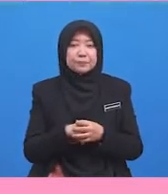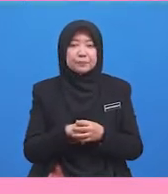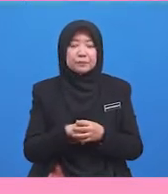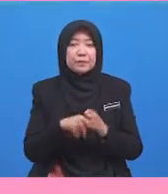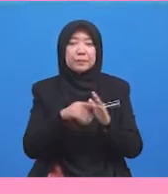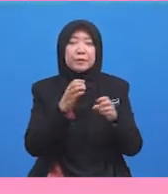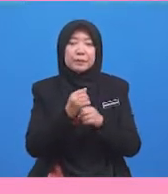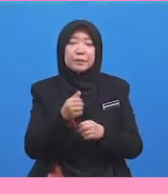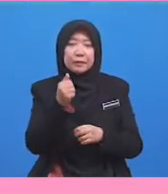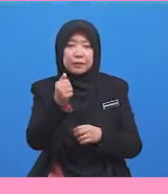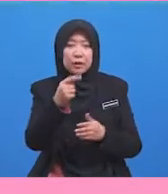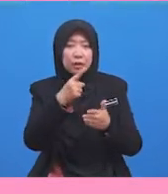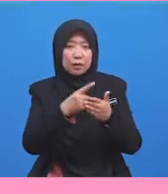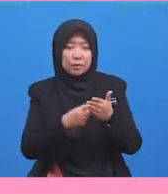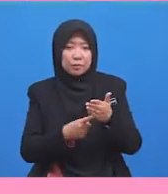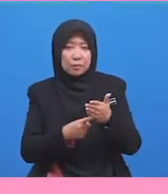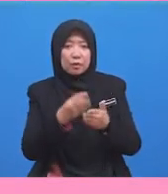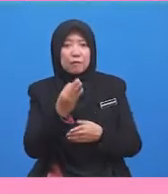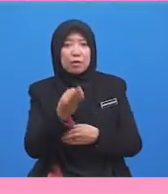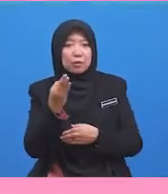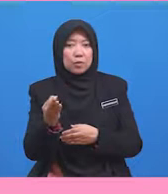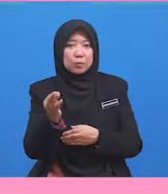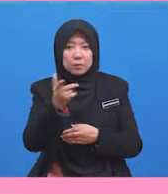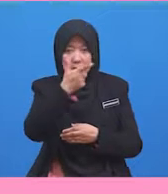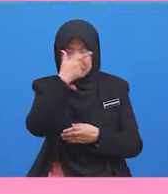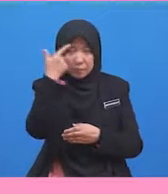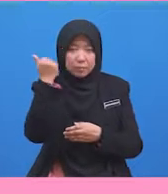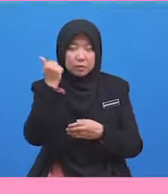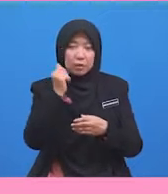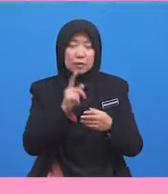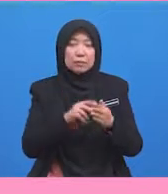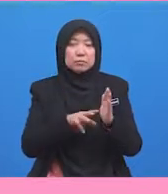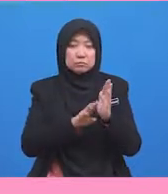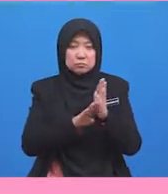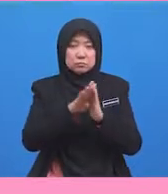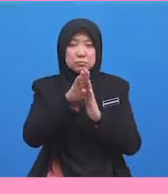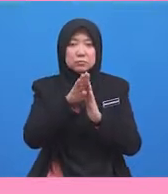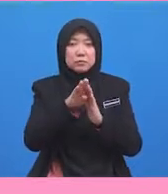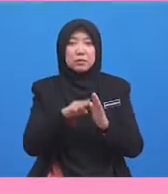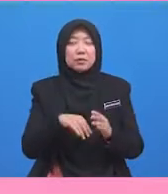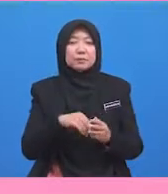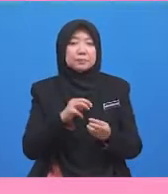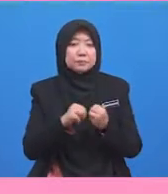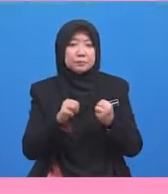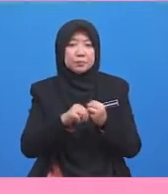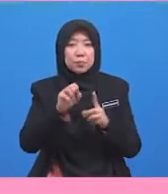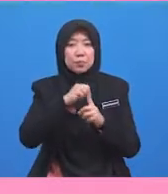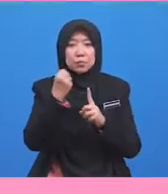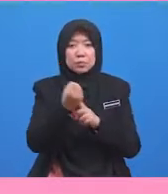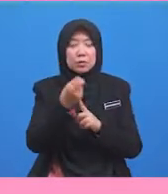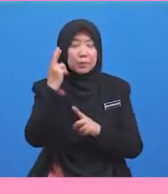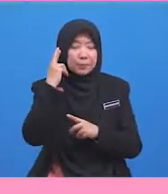Apakah faktor yang menyebabkan peningkatan kece gejala sosial remaja pada hari ini